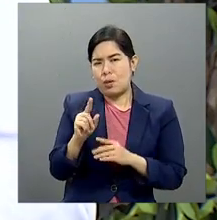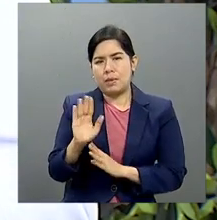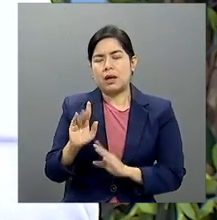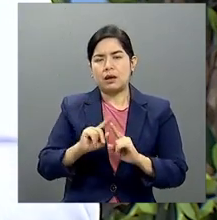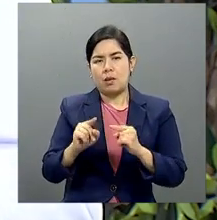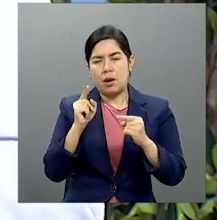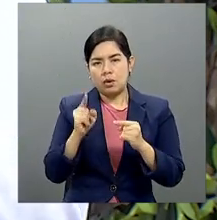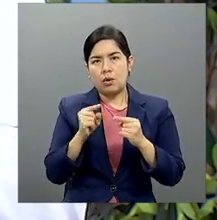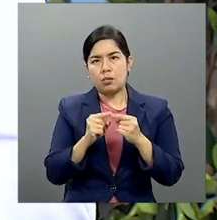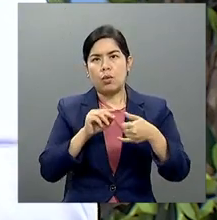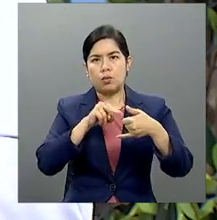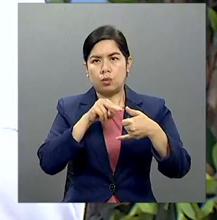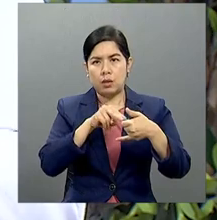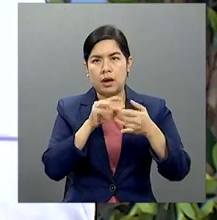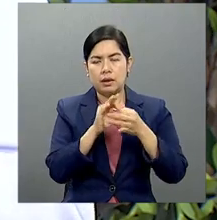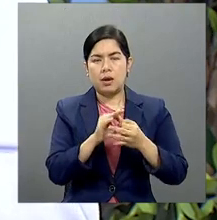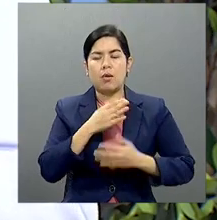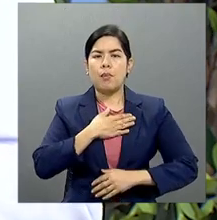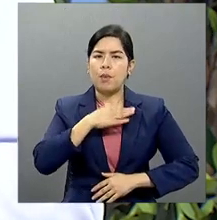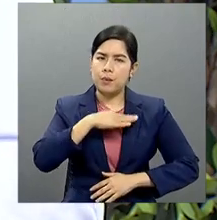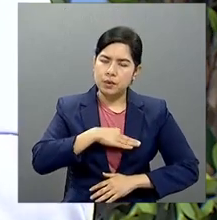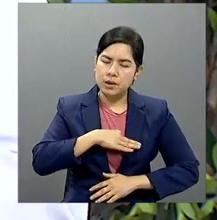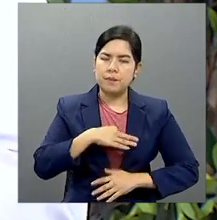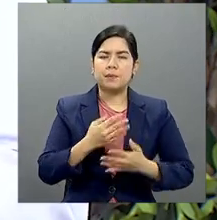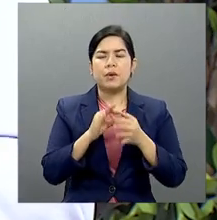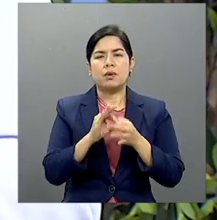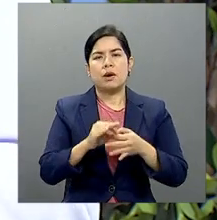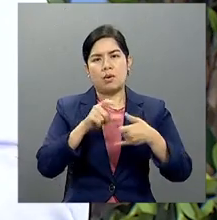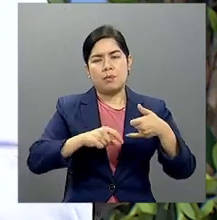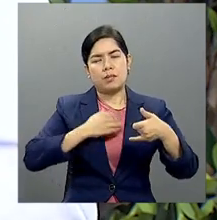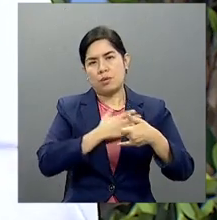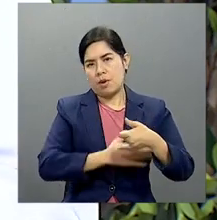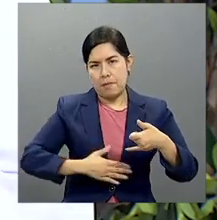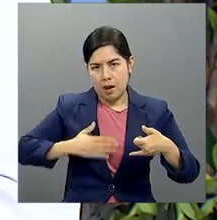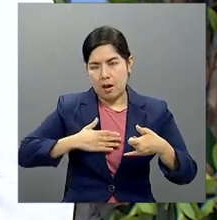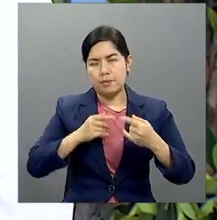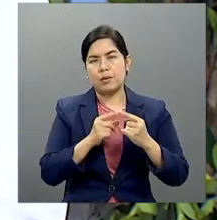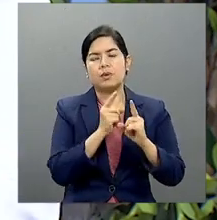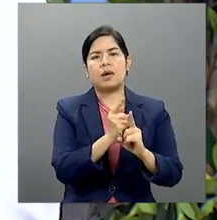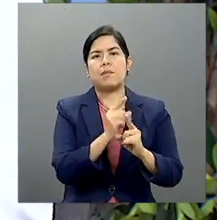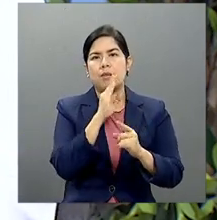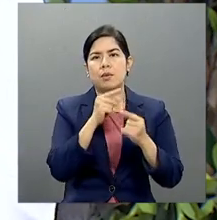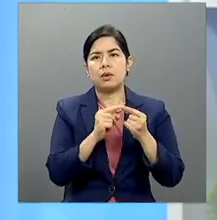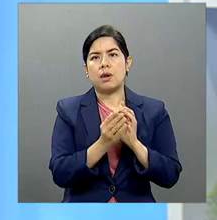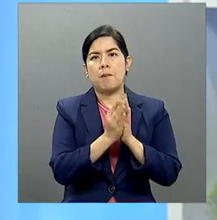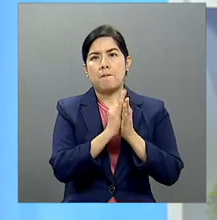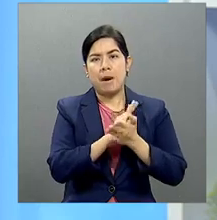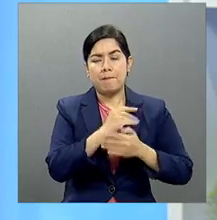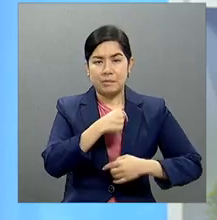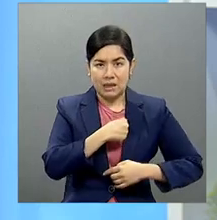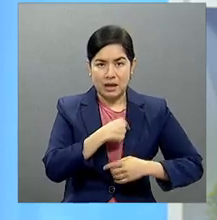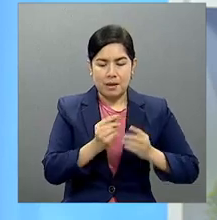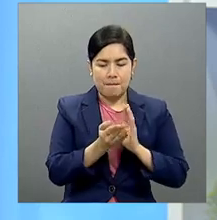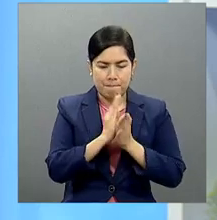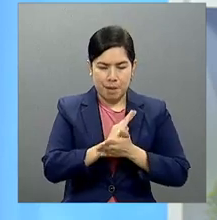แล้วก็ในเรื่องของภาวะเรื่องของการดูแลทางร่างกายดังคำขวัญที่ว่าแค่ปรับใจและปรับตัวนะครับ นะคะไตวาย